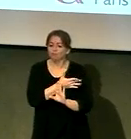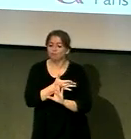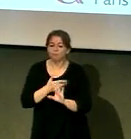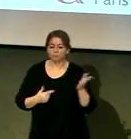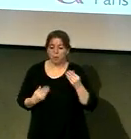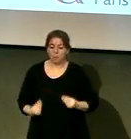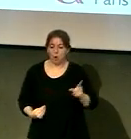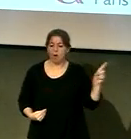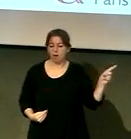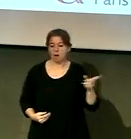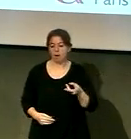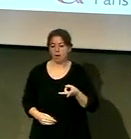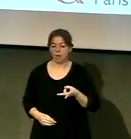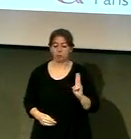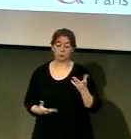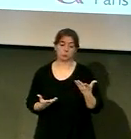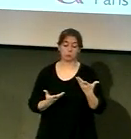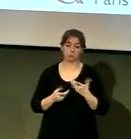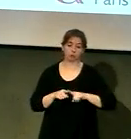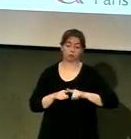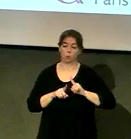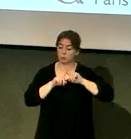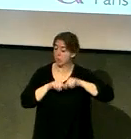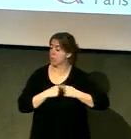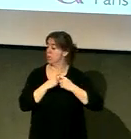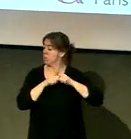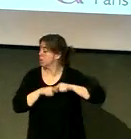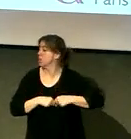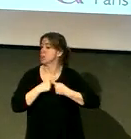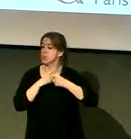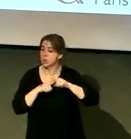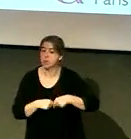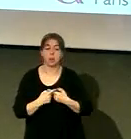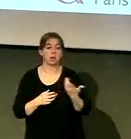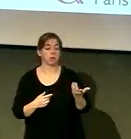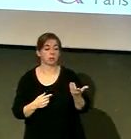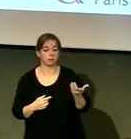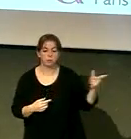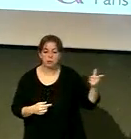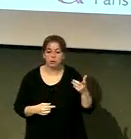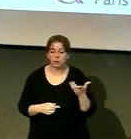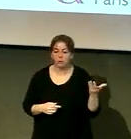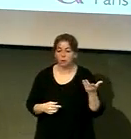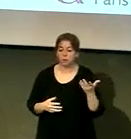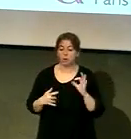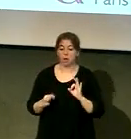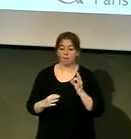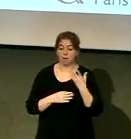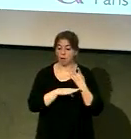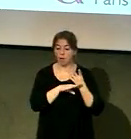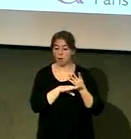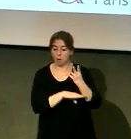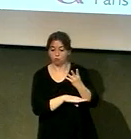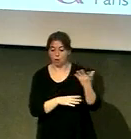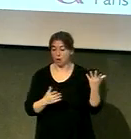qu'ici, c'est plutôt des questionnements qu'on va réfléchir ensemble. On connaît bien les projets 1000 premiers jours, donc,